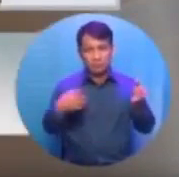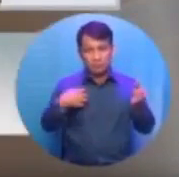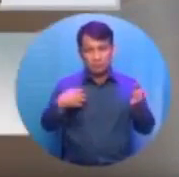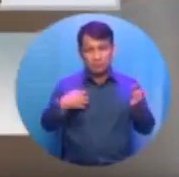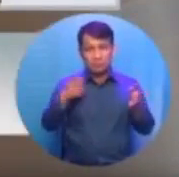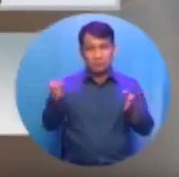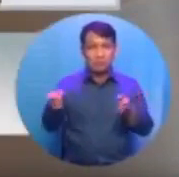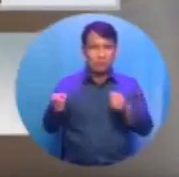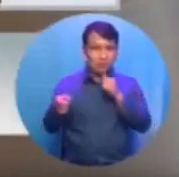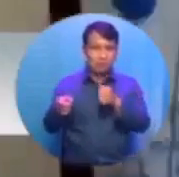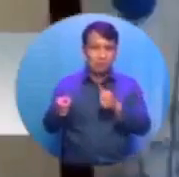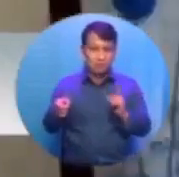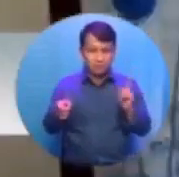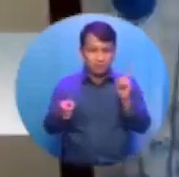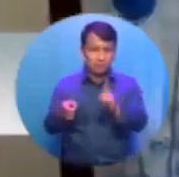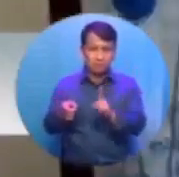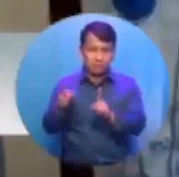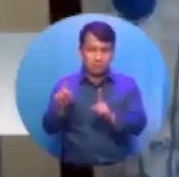station, siya pa yung...